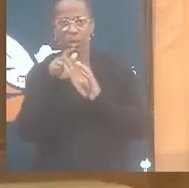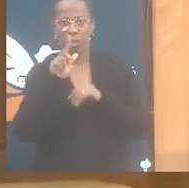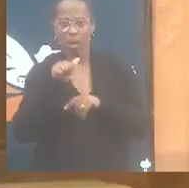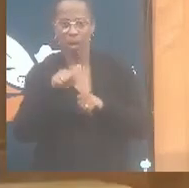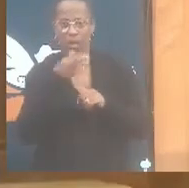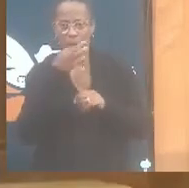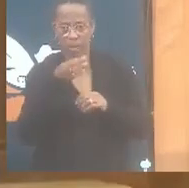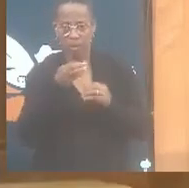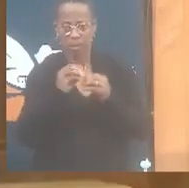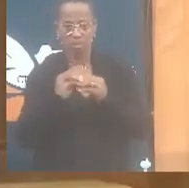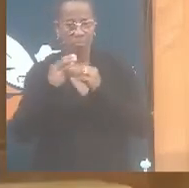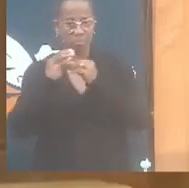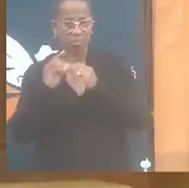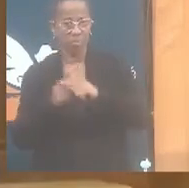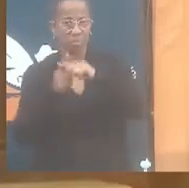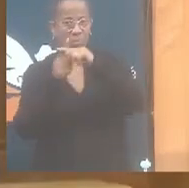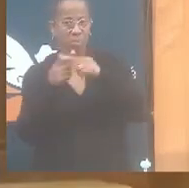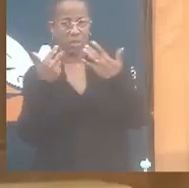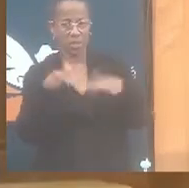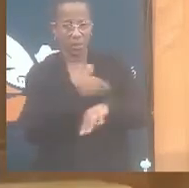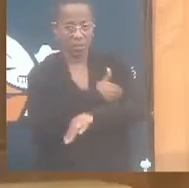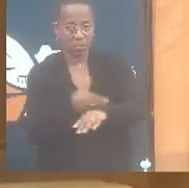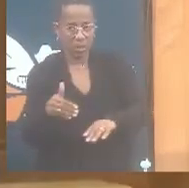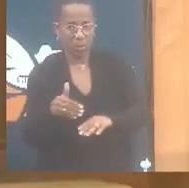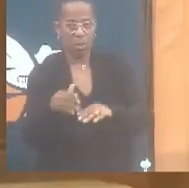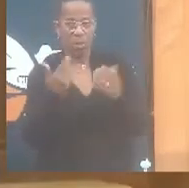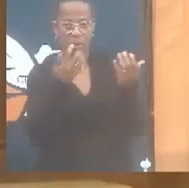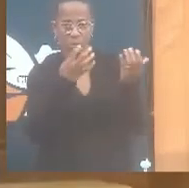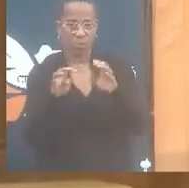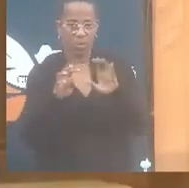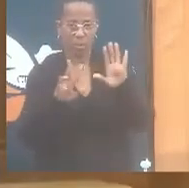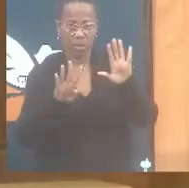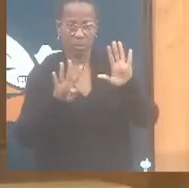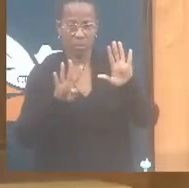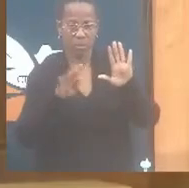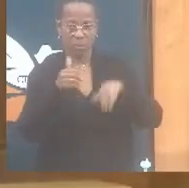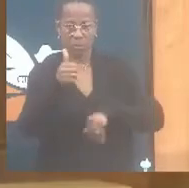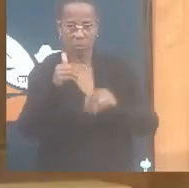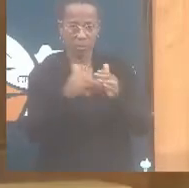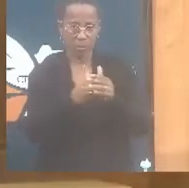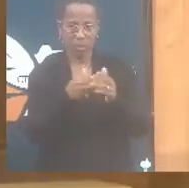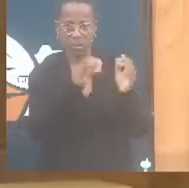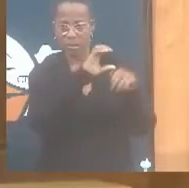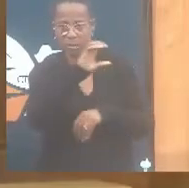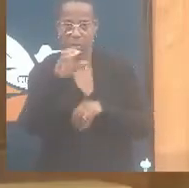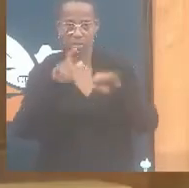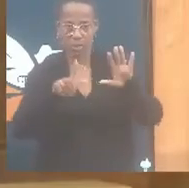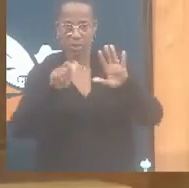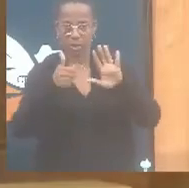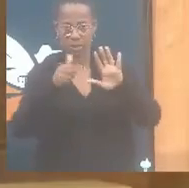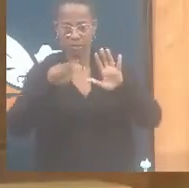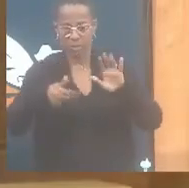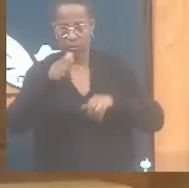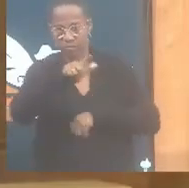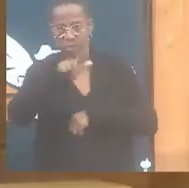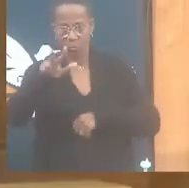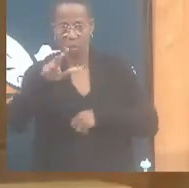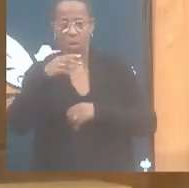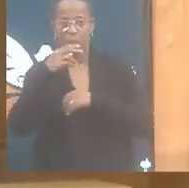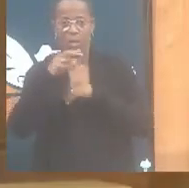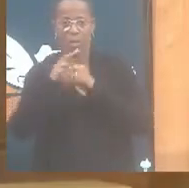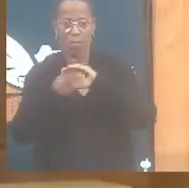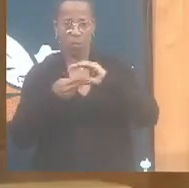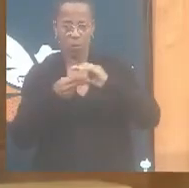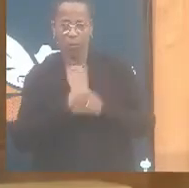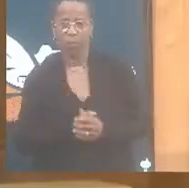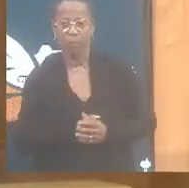un excédent de 18 991 176,23 €.